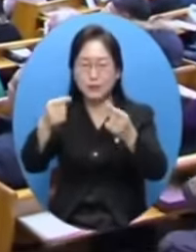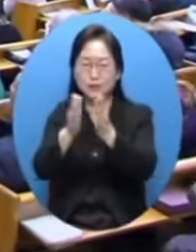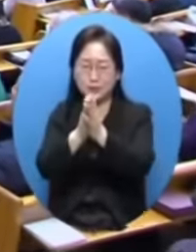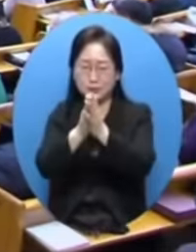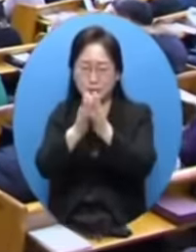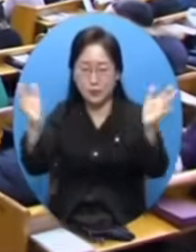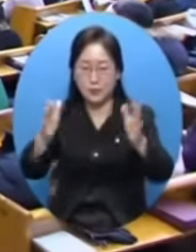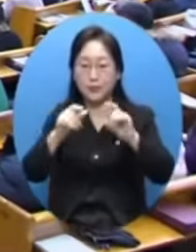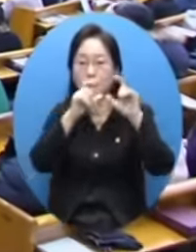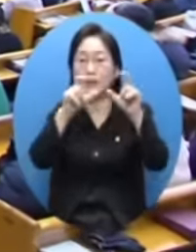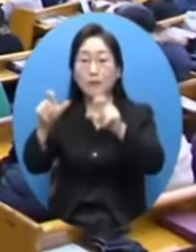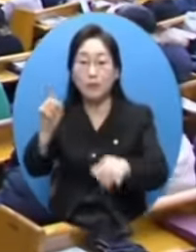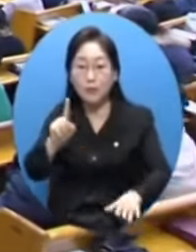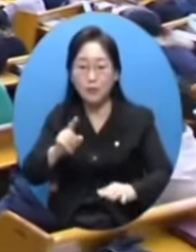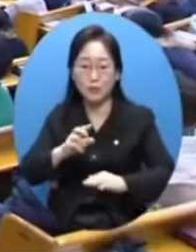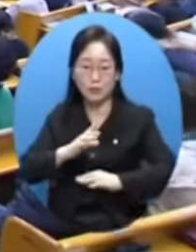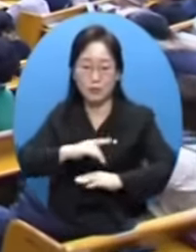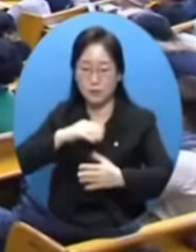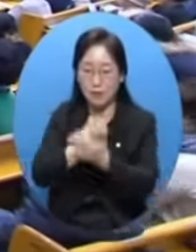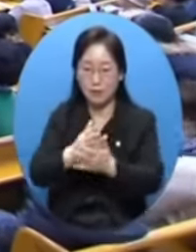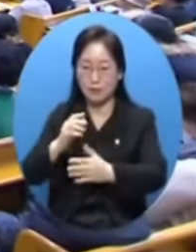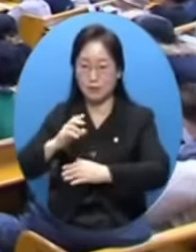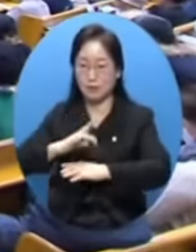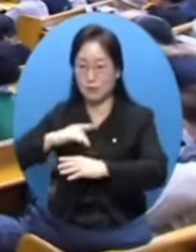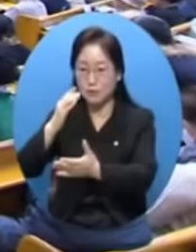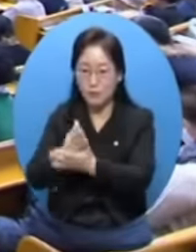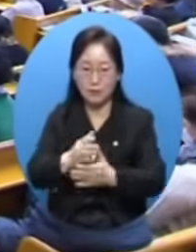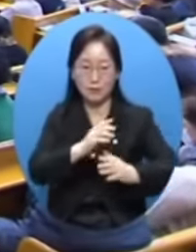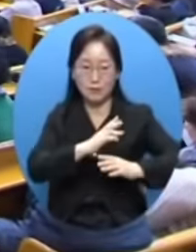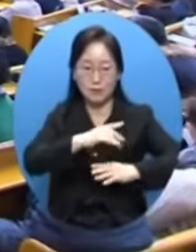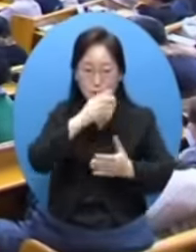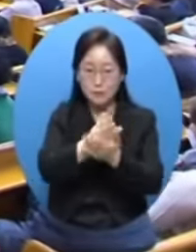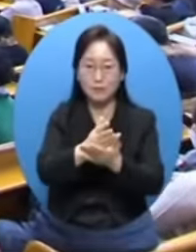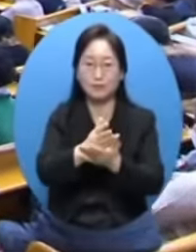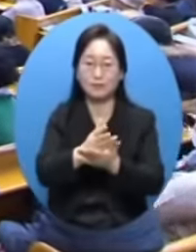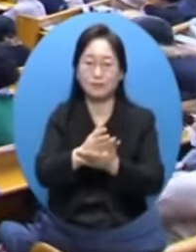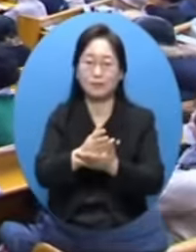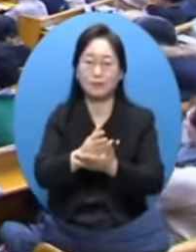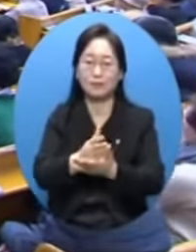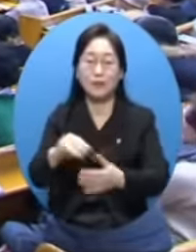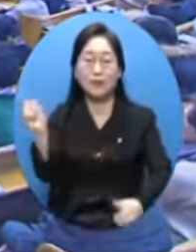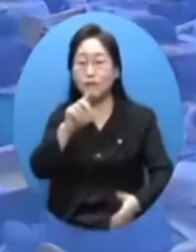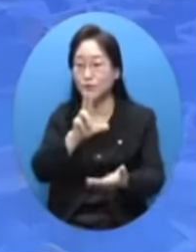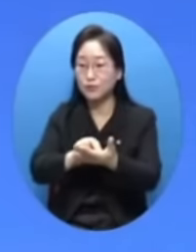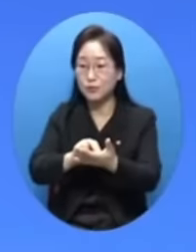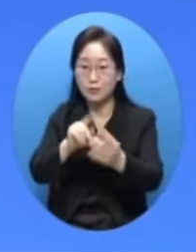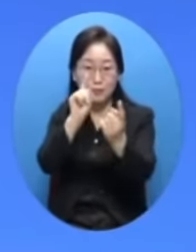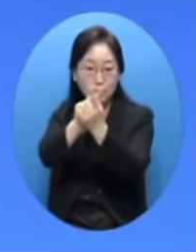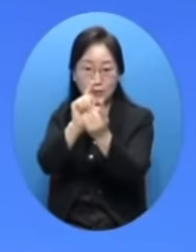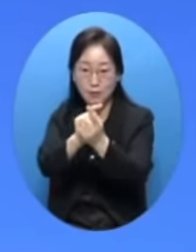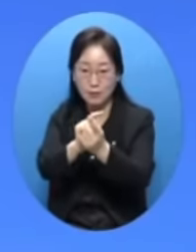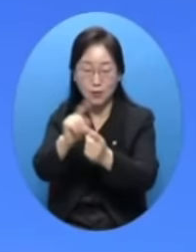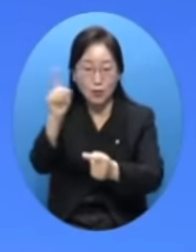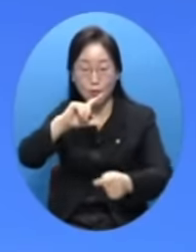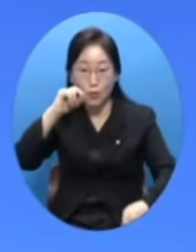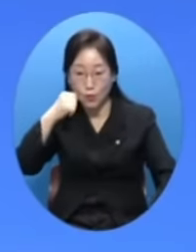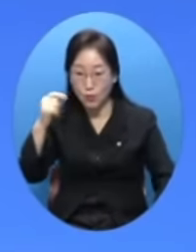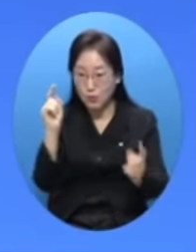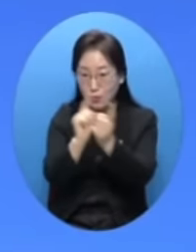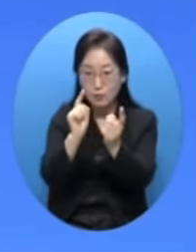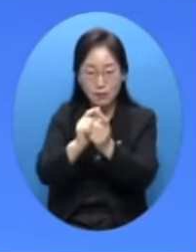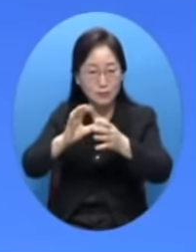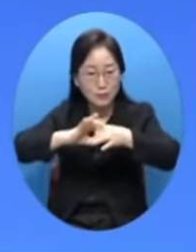것입니다 두려워 말라 두려워 말라 두려워 말라 어떤 문제를 만나도 어떤 어림을 당해도